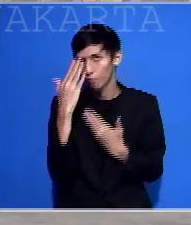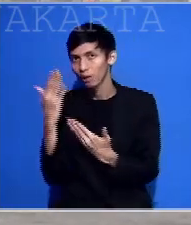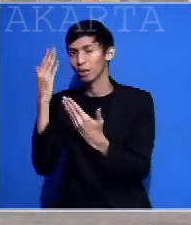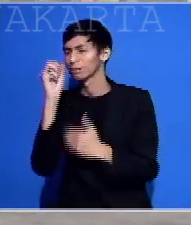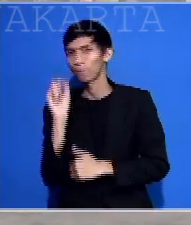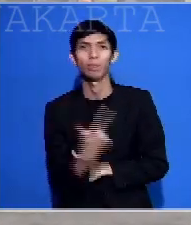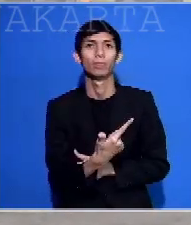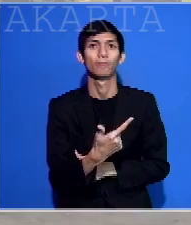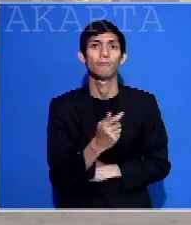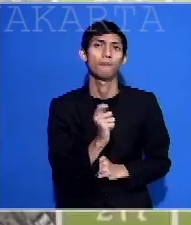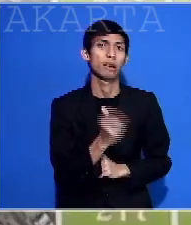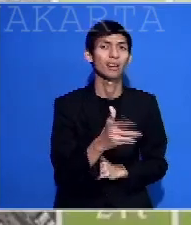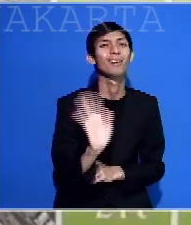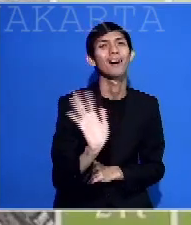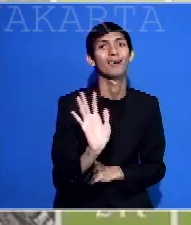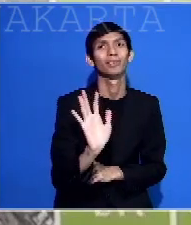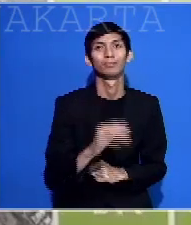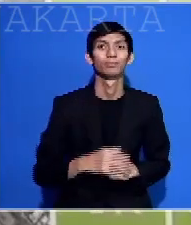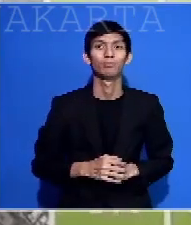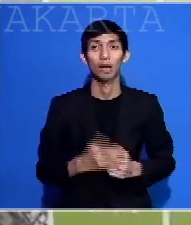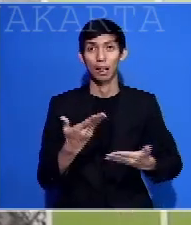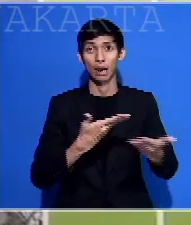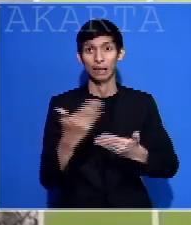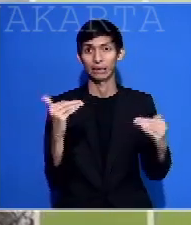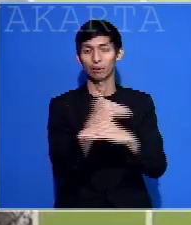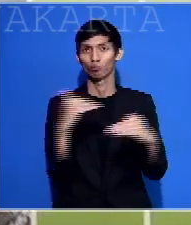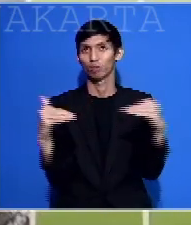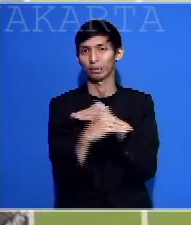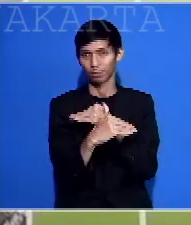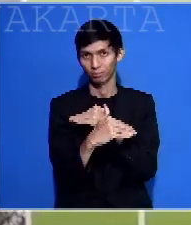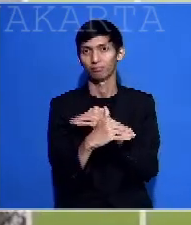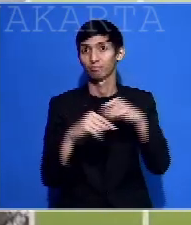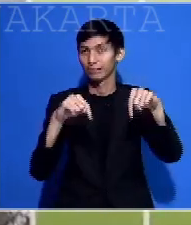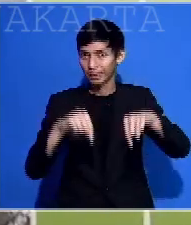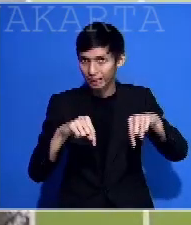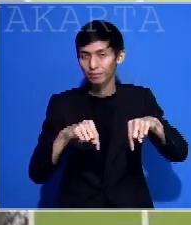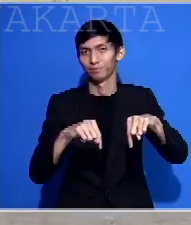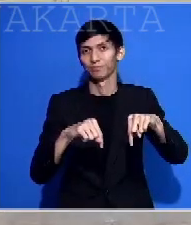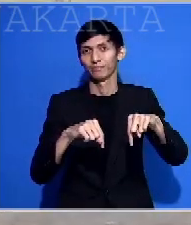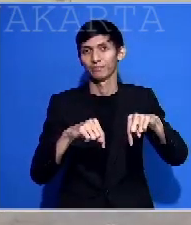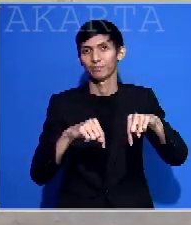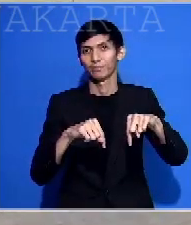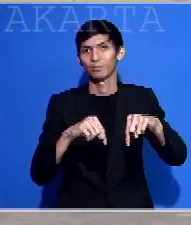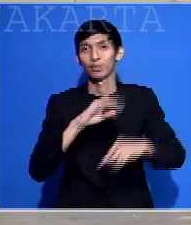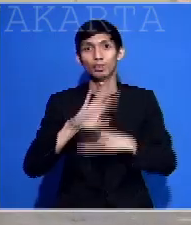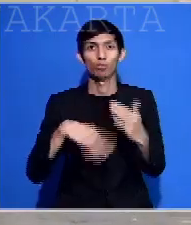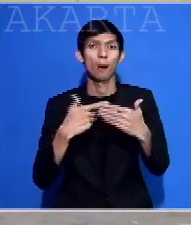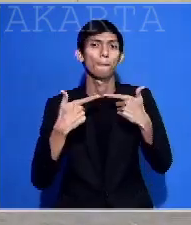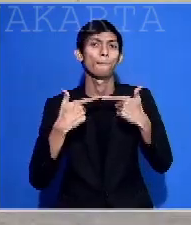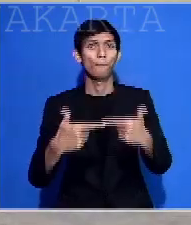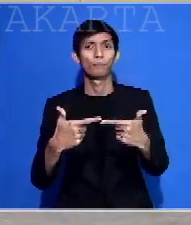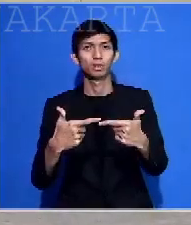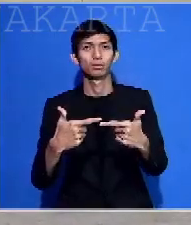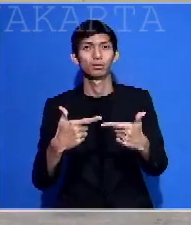harus mengeluarkan biaya kasih layanan transportasi daker Mekah Syarif Rahman menjelaskan seluruh bis yang sebelumnya Ditarik